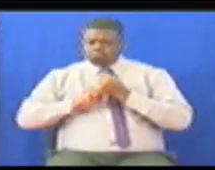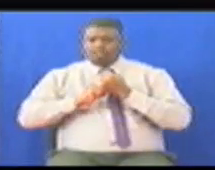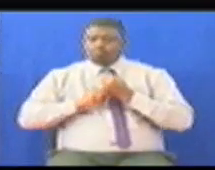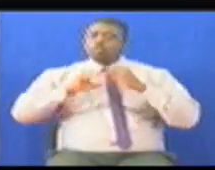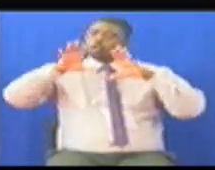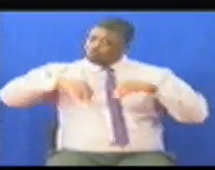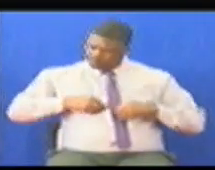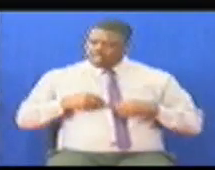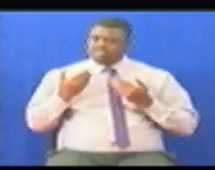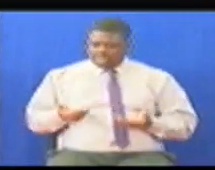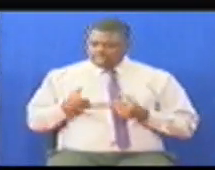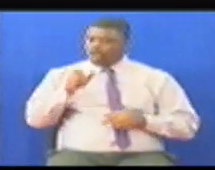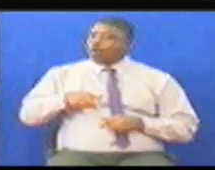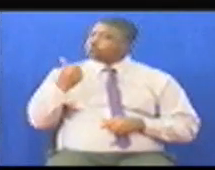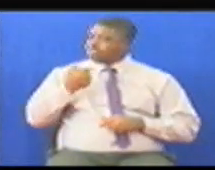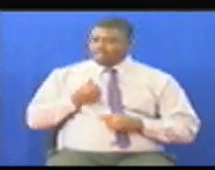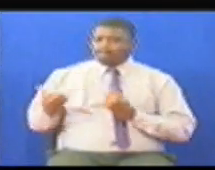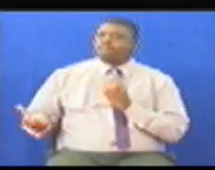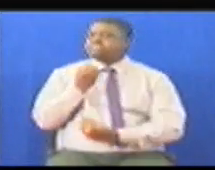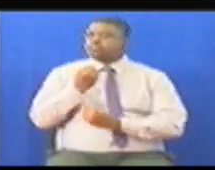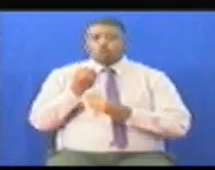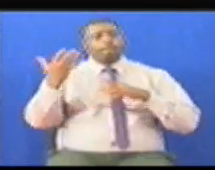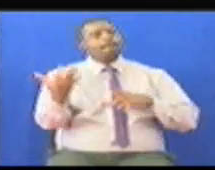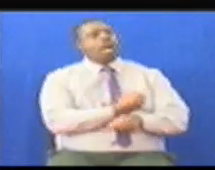na wamepata mafanikio makubwa.